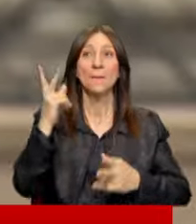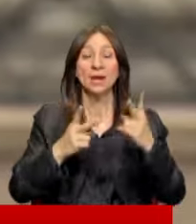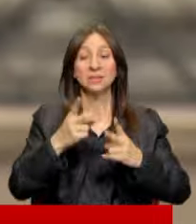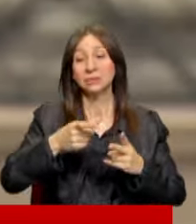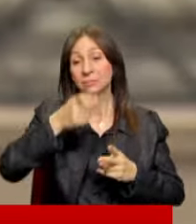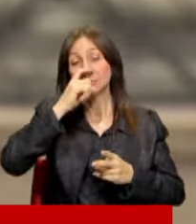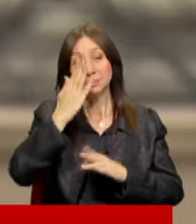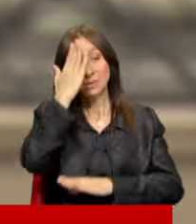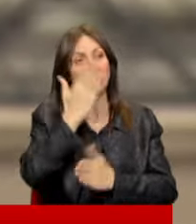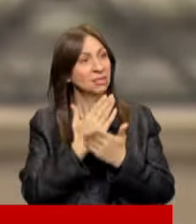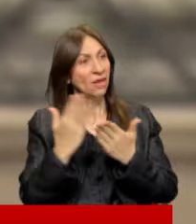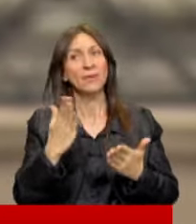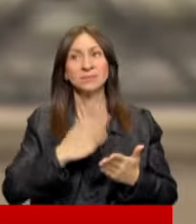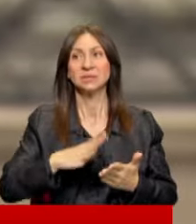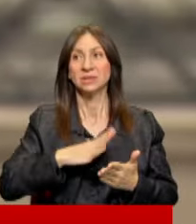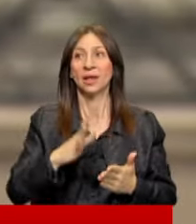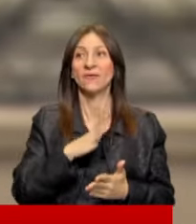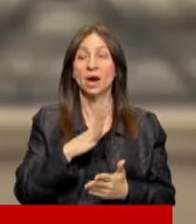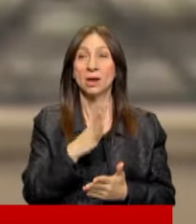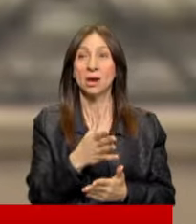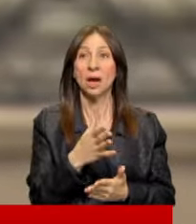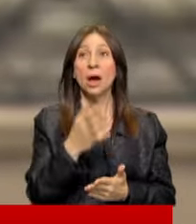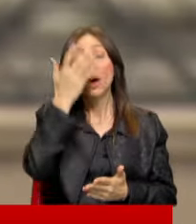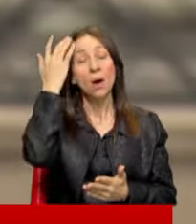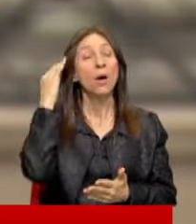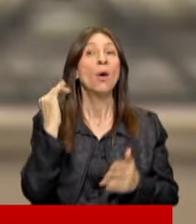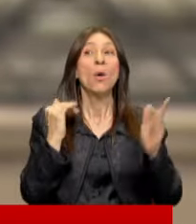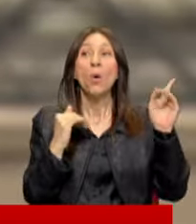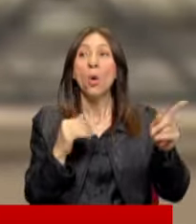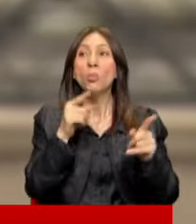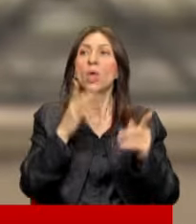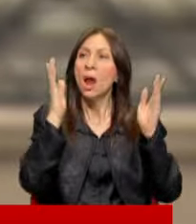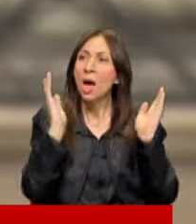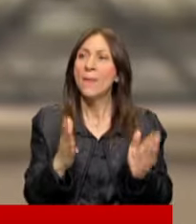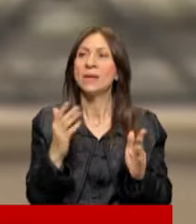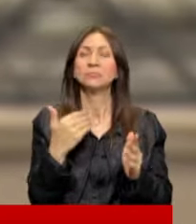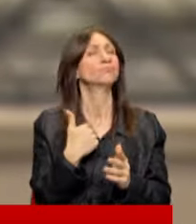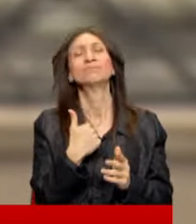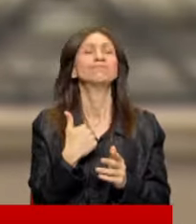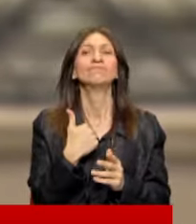saltanatın devam etmesini de düşünenler dahi var. Buna rağmen ben